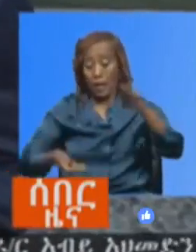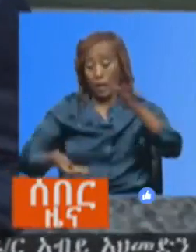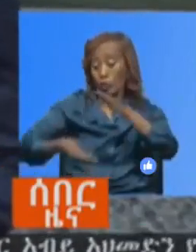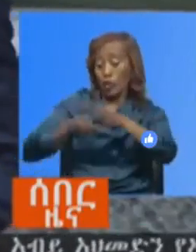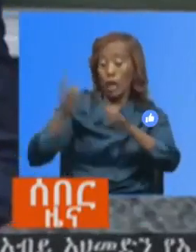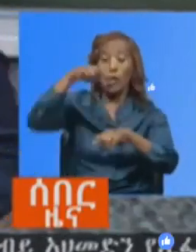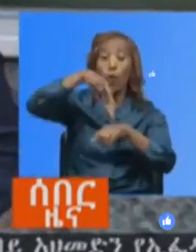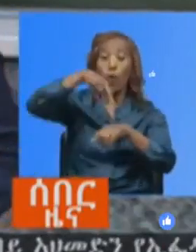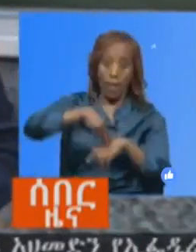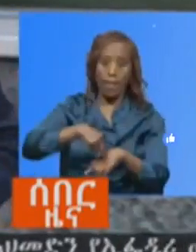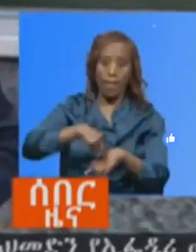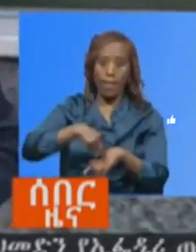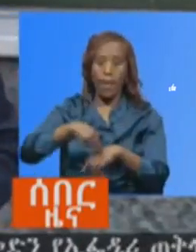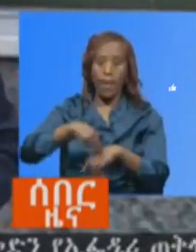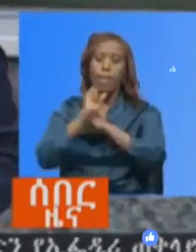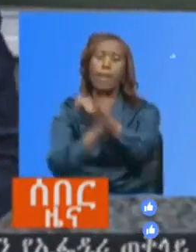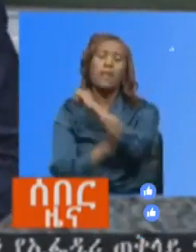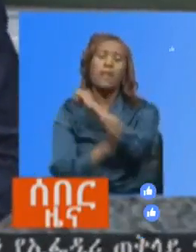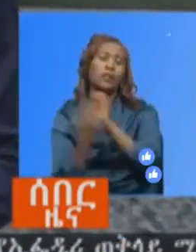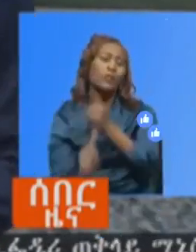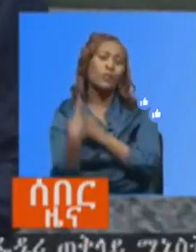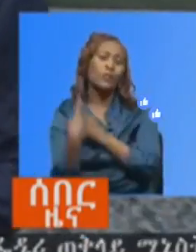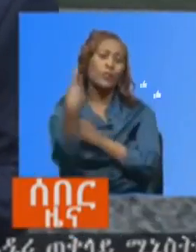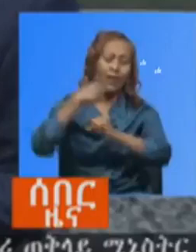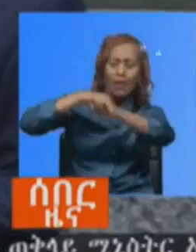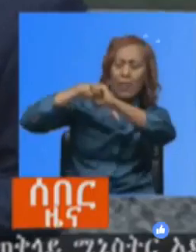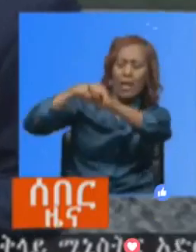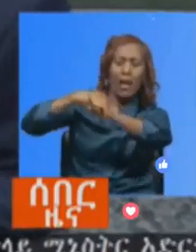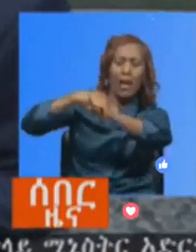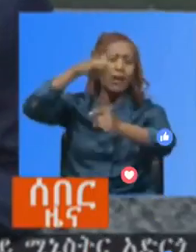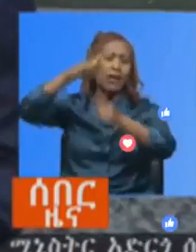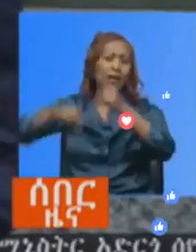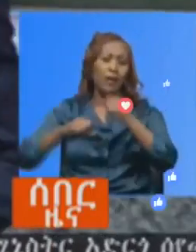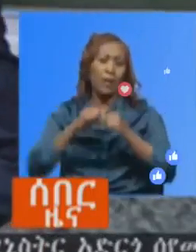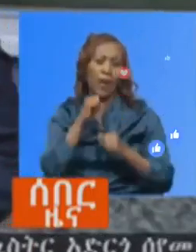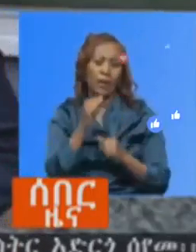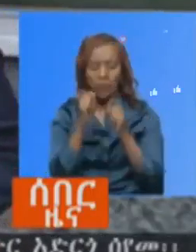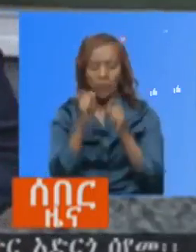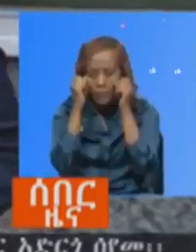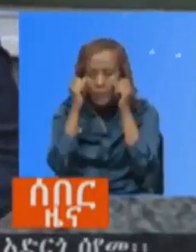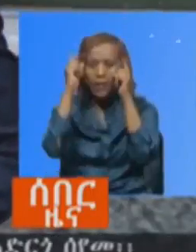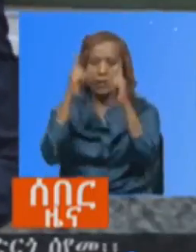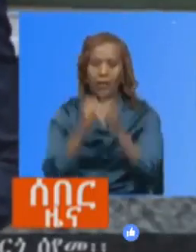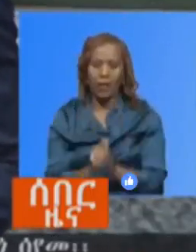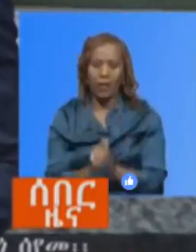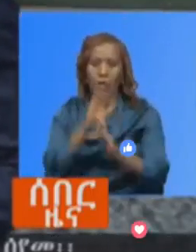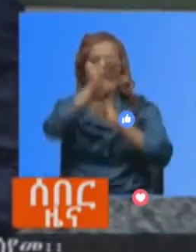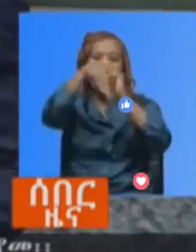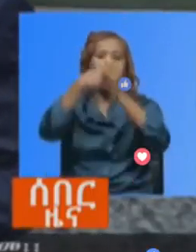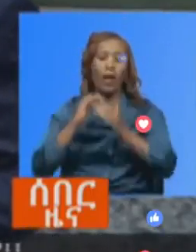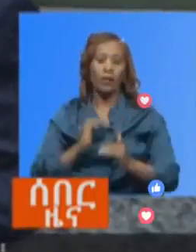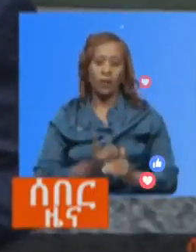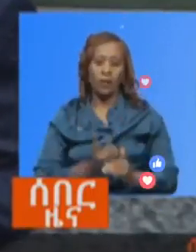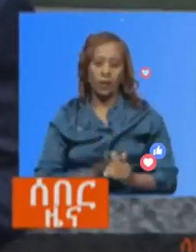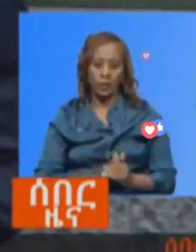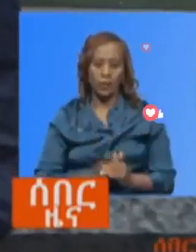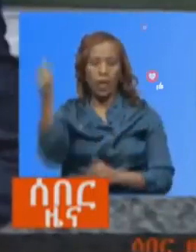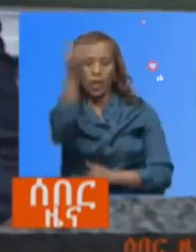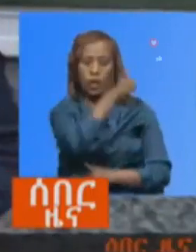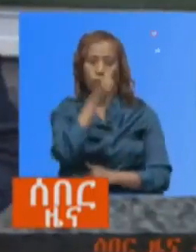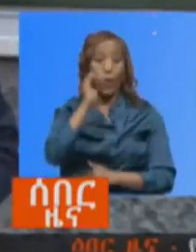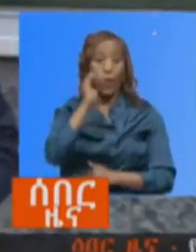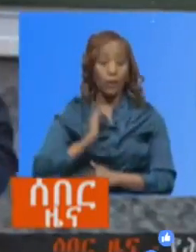ተቋም በመስረት ብቻ መከላከል እንደማይቻል ተረድተናል። ሁላችንም